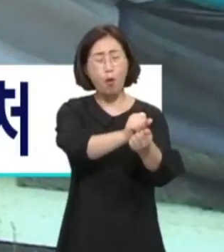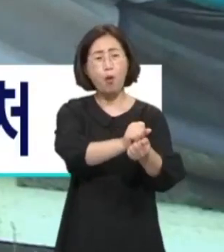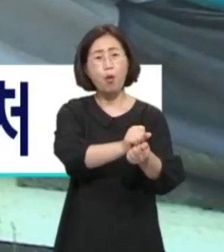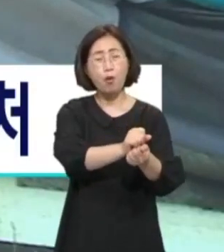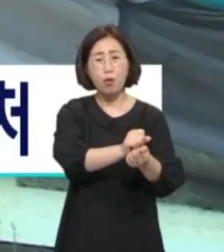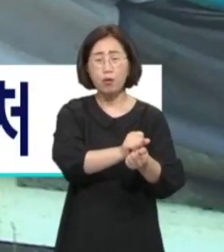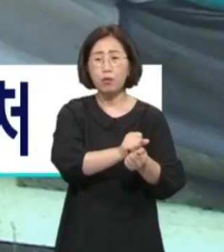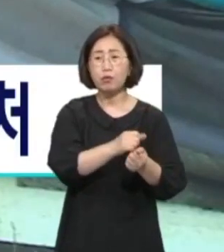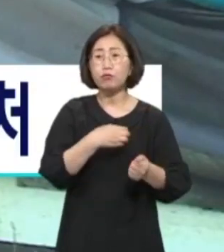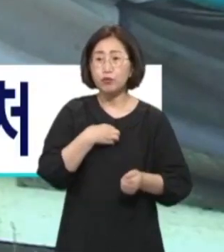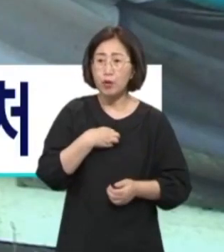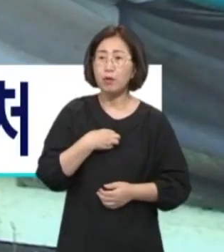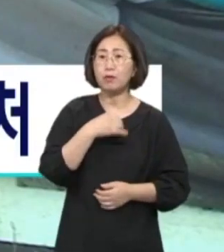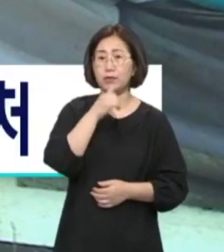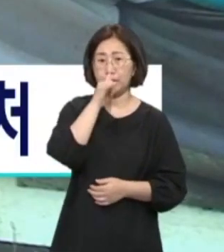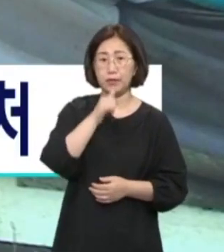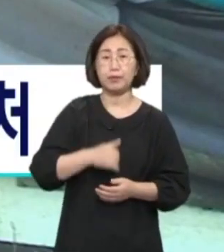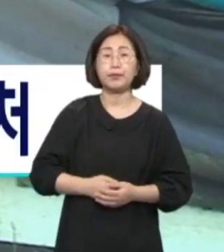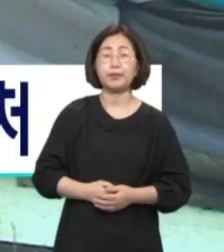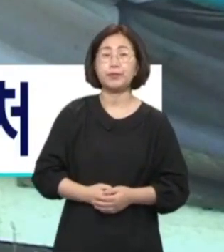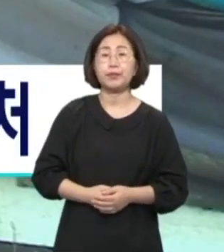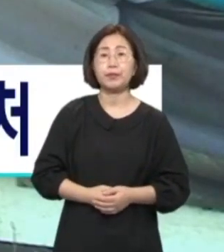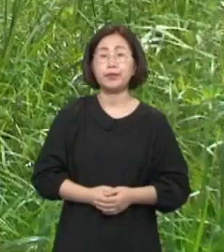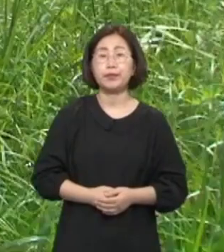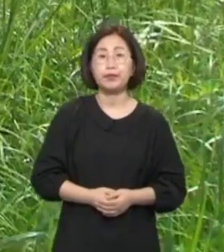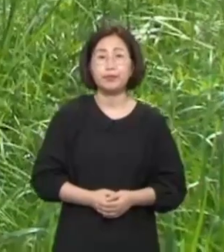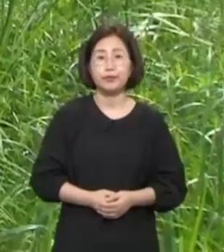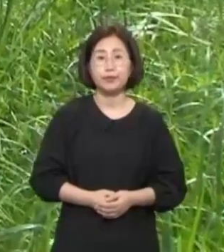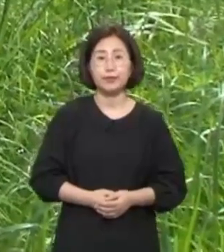결국 현실이 됐습니다. 양정진 기자입니다.